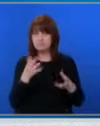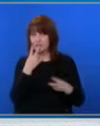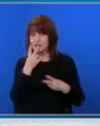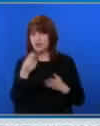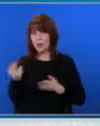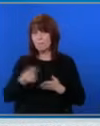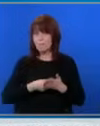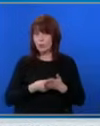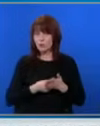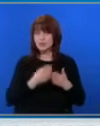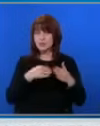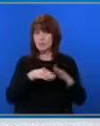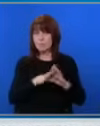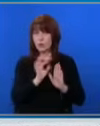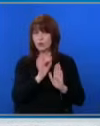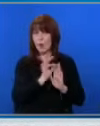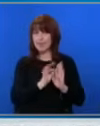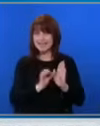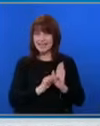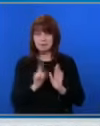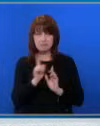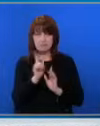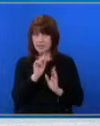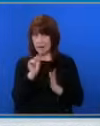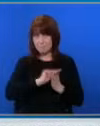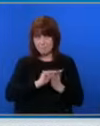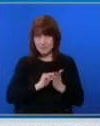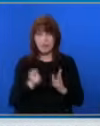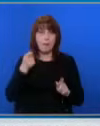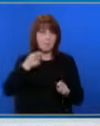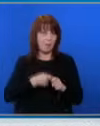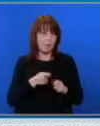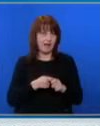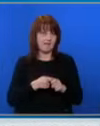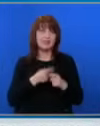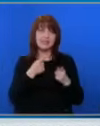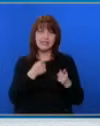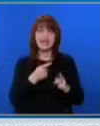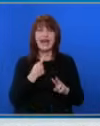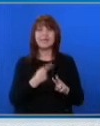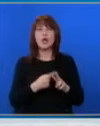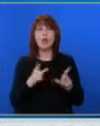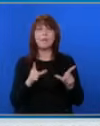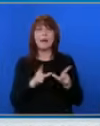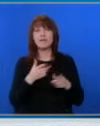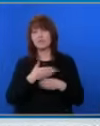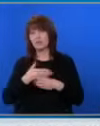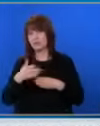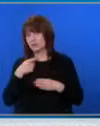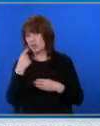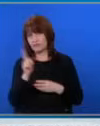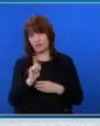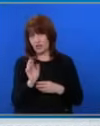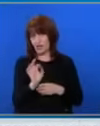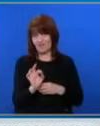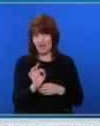че подписът му под оценки, които никога не е писал, е подправен. Ректорът Николай Марин продължава да отрича,